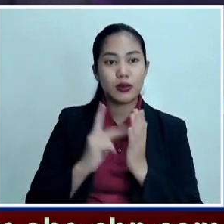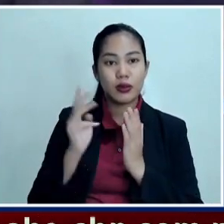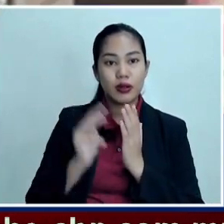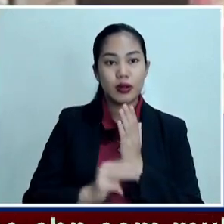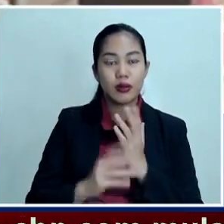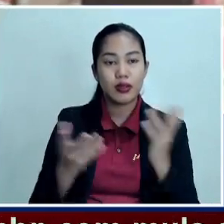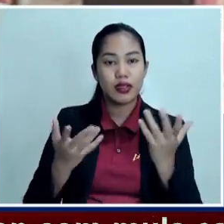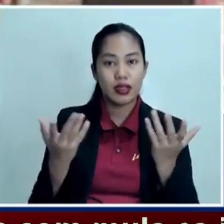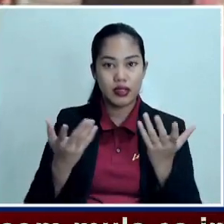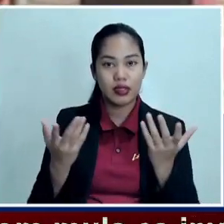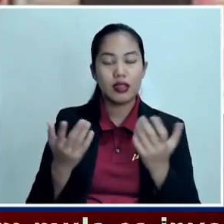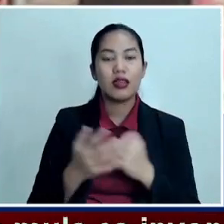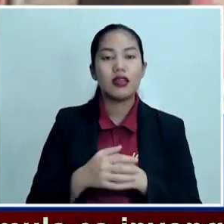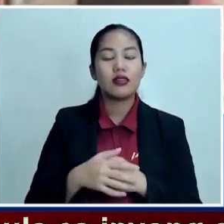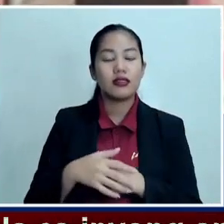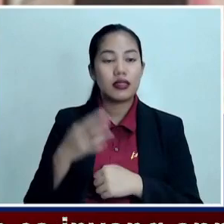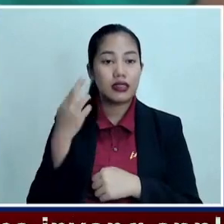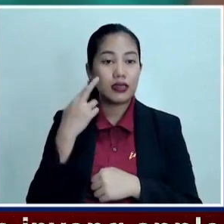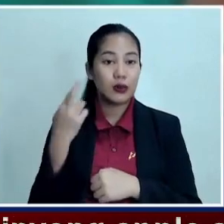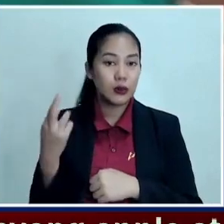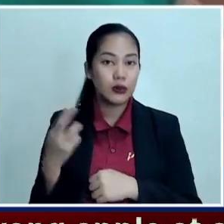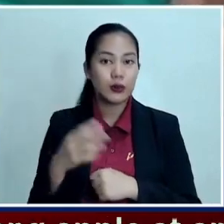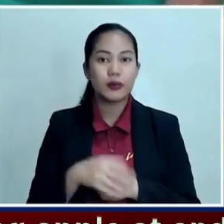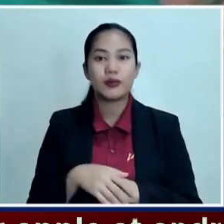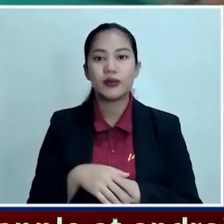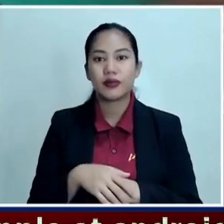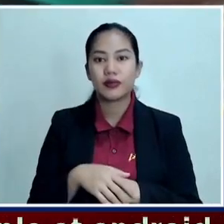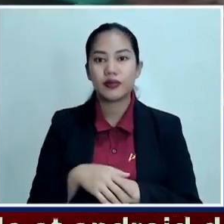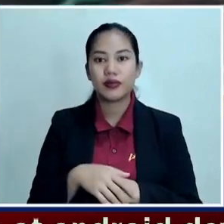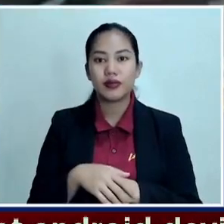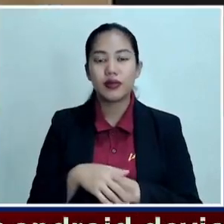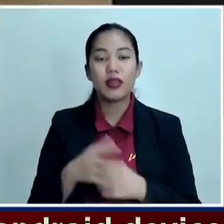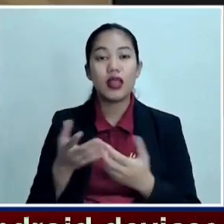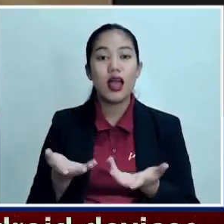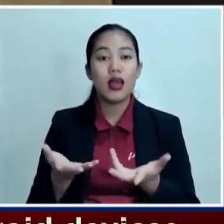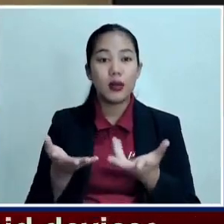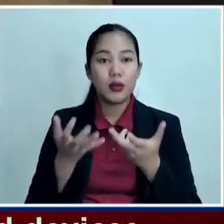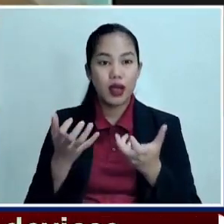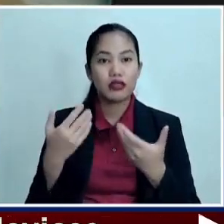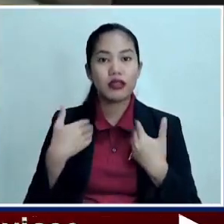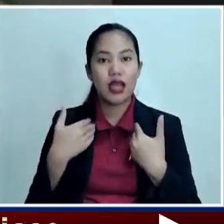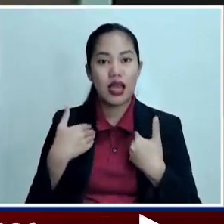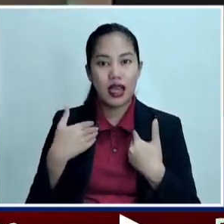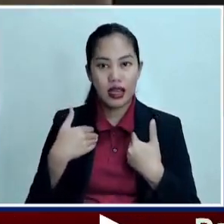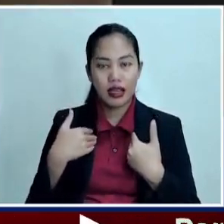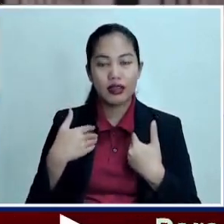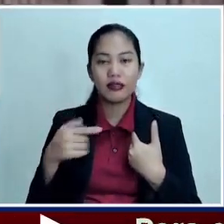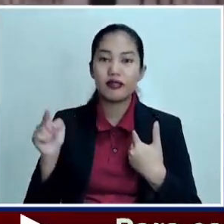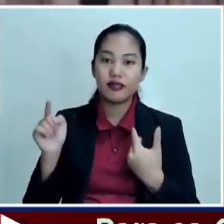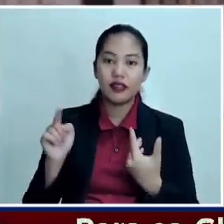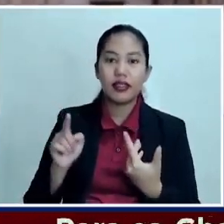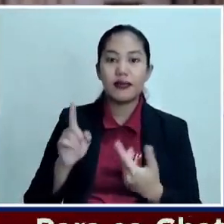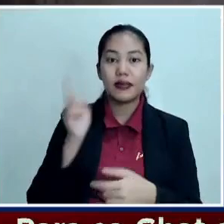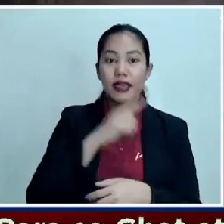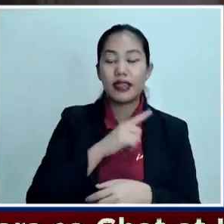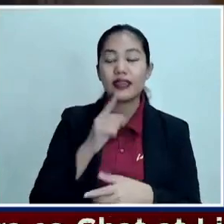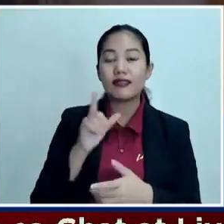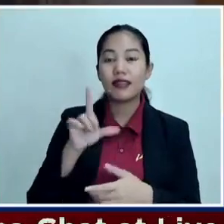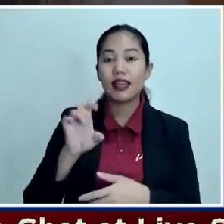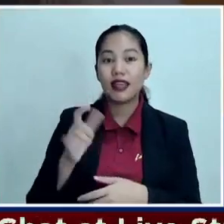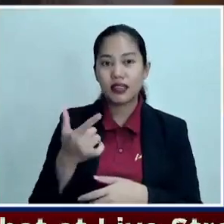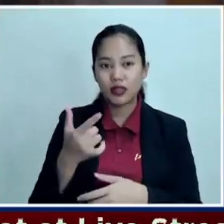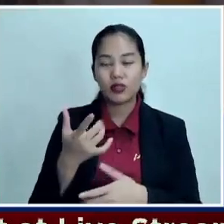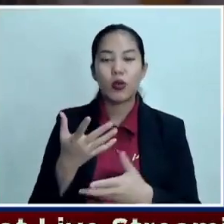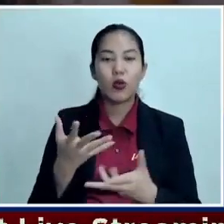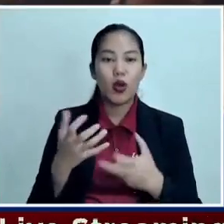Teleradyo. Hiling niya maduktungan sana ang kanyang binti at paa para muling makapagtrabaho. Kabayan, narito